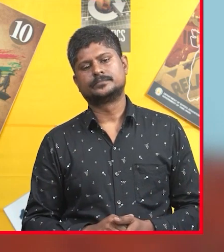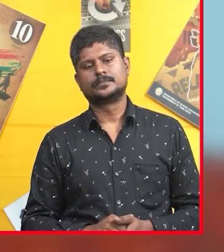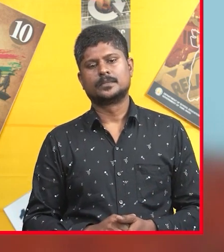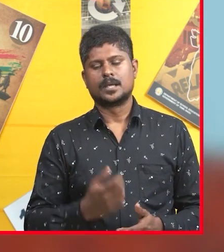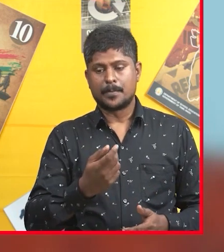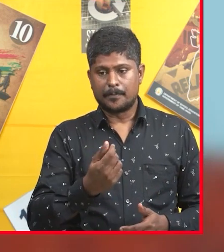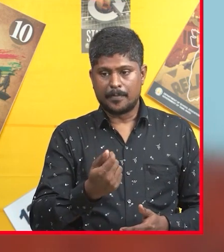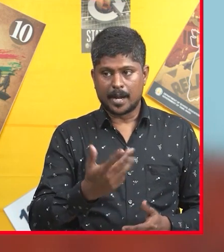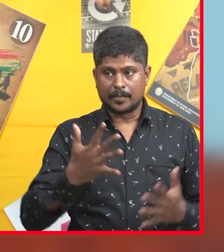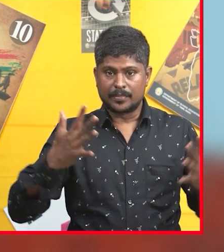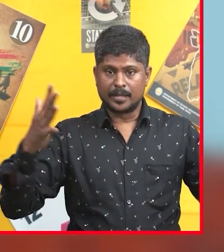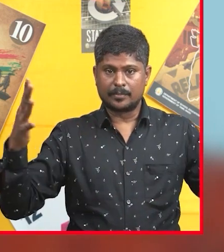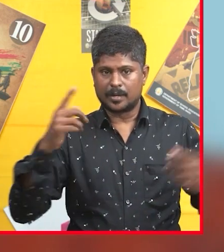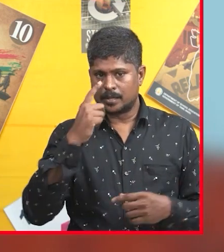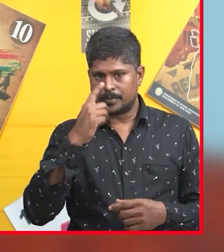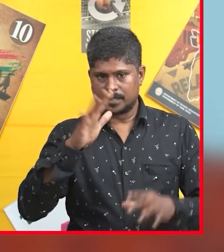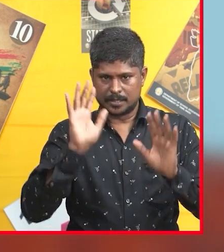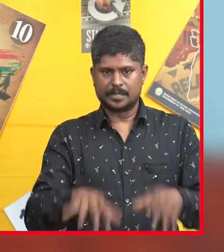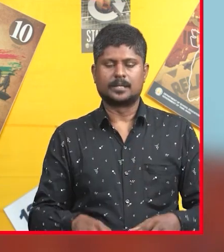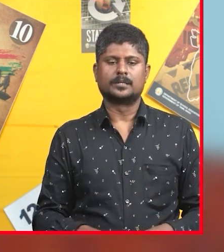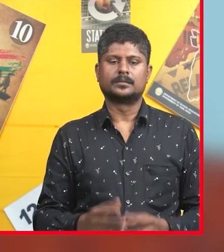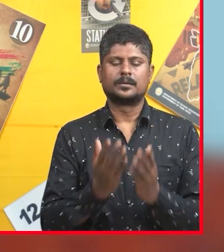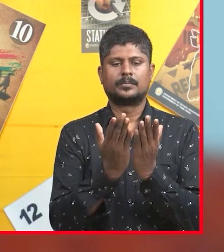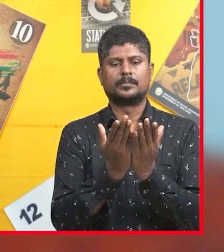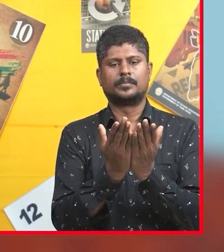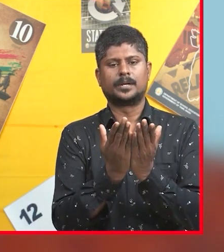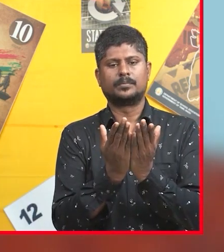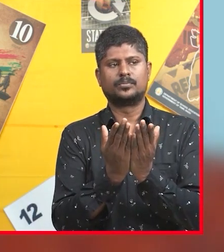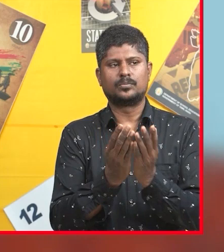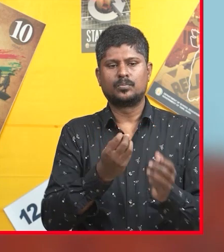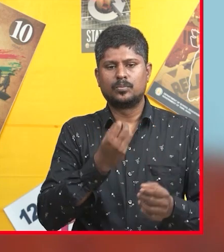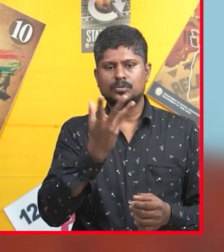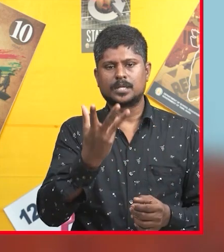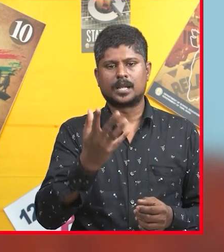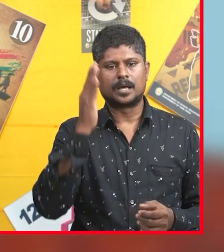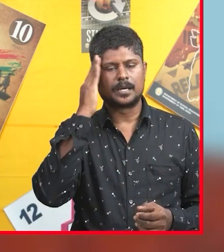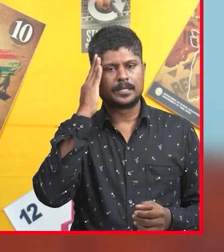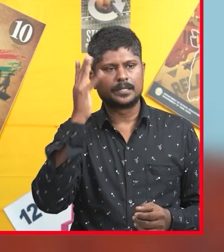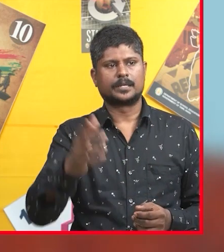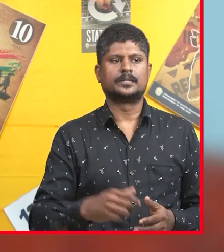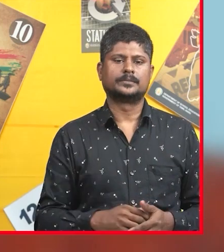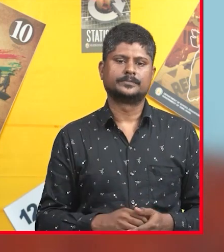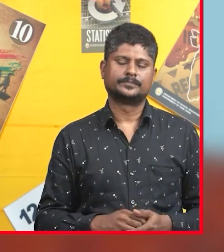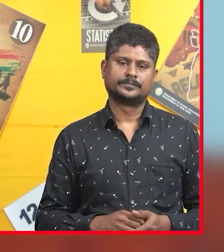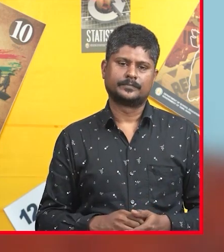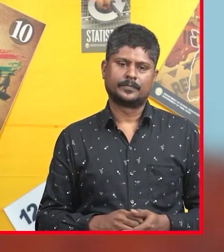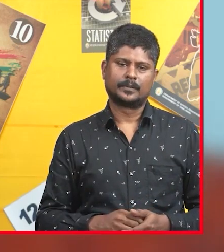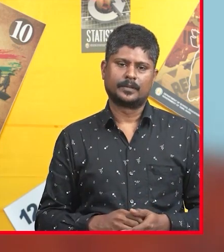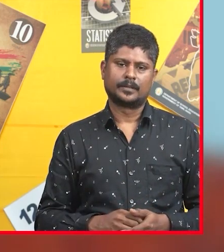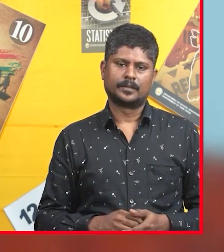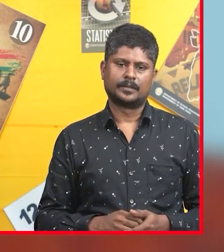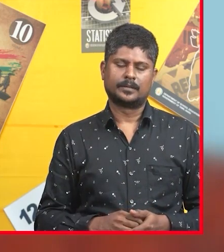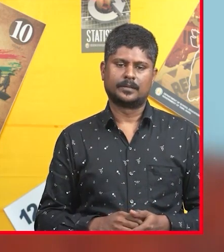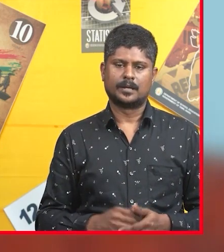செல்வம் பெற்றவர்களா இருந்திருக்காங்க. கல்வியும் பூத்தலால் கல்வியில் சிறந்து விளங்கினாங்க.